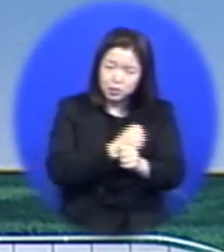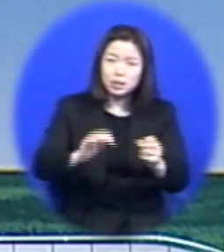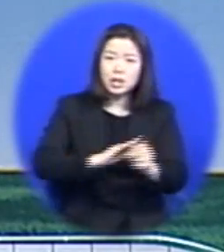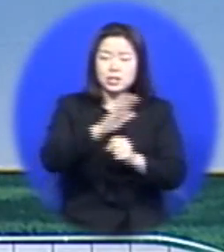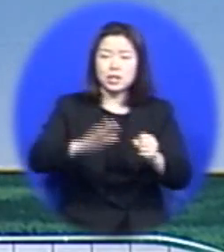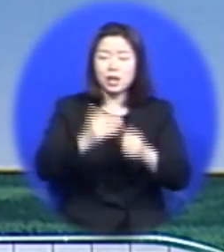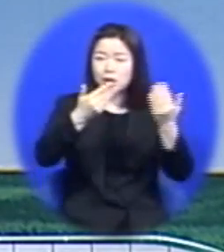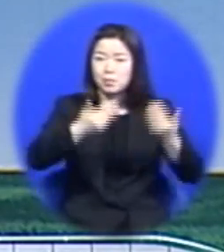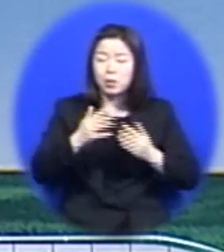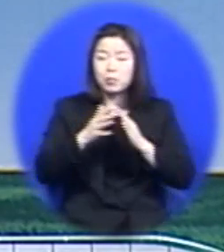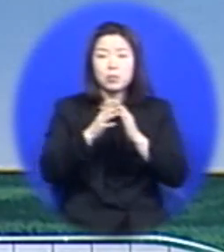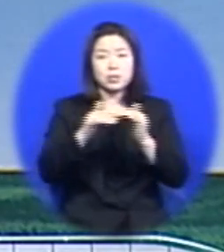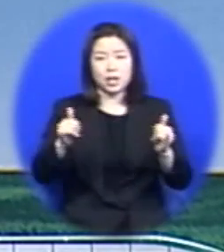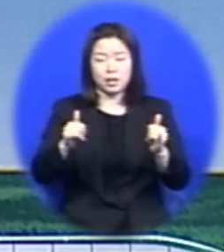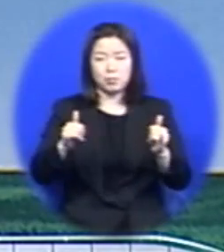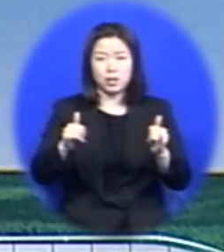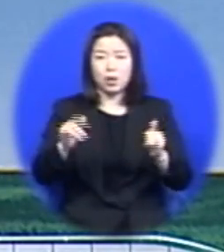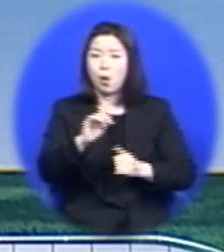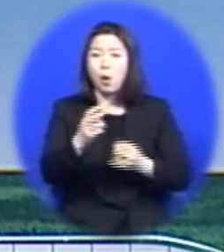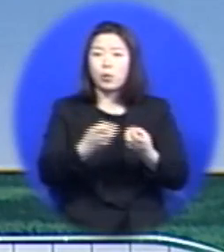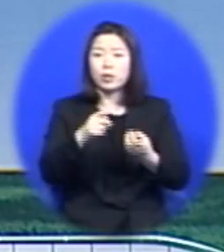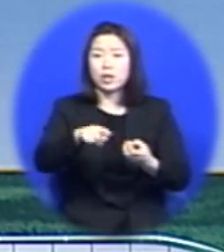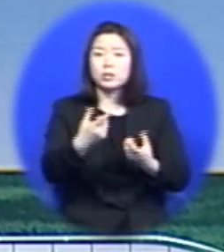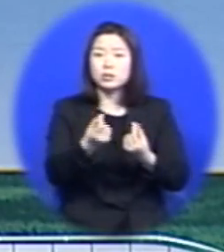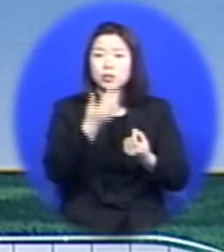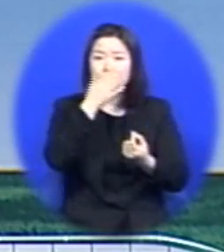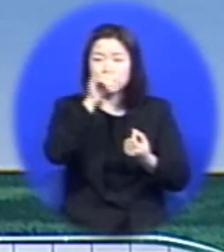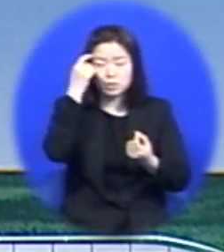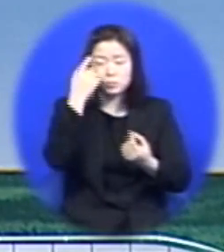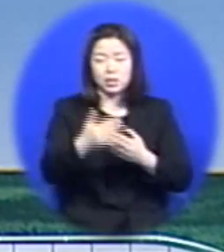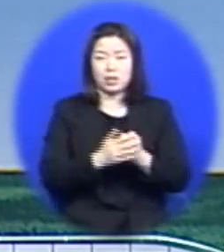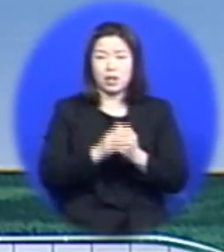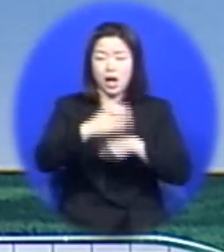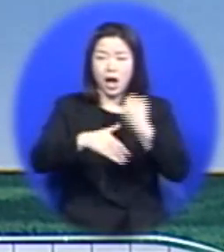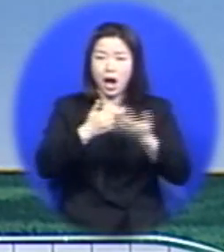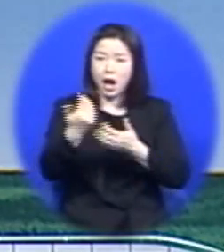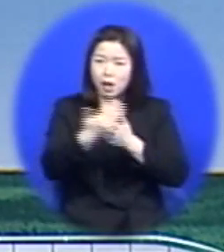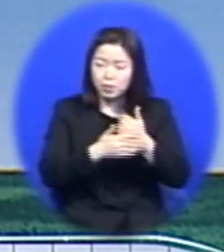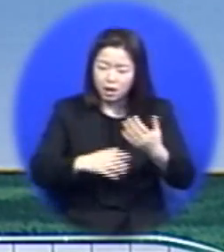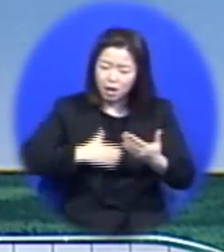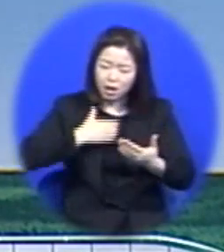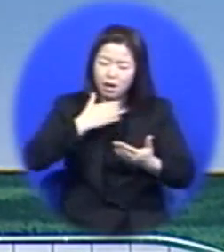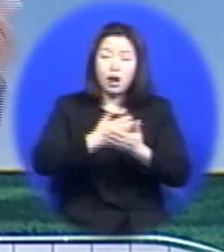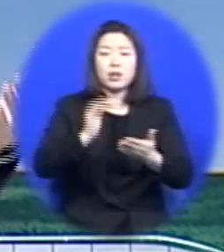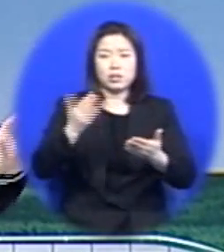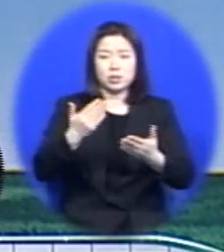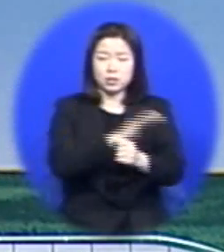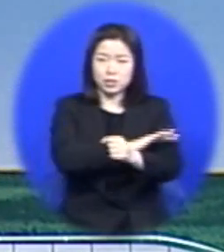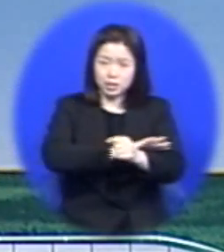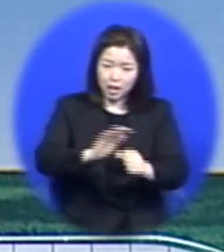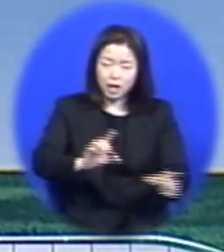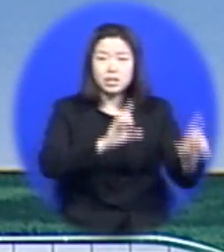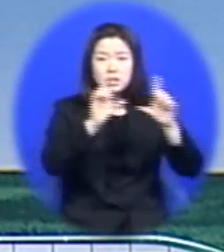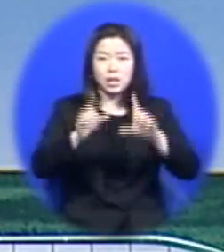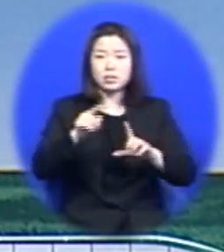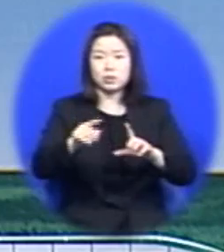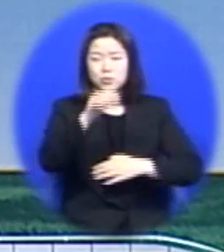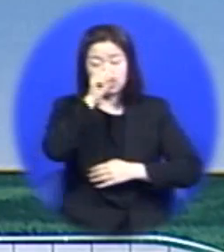받고 사는 사람이 어떻게 그럴 수가 있어요? 하나님의 은혜가 감격이 되어서 잘 사는 것은 좋은